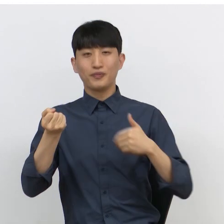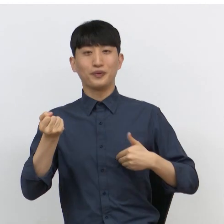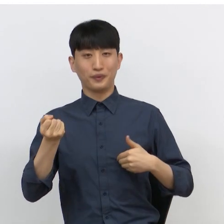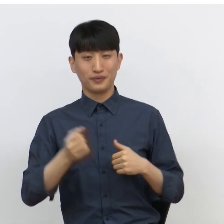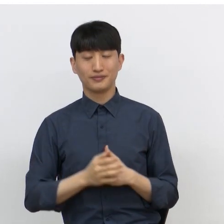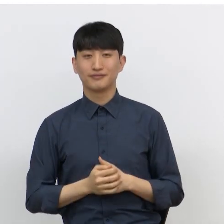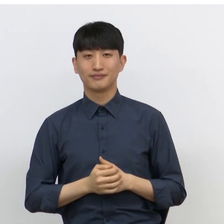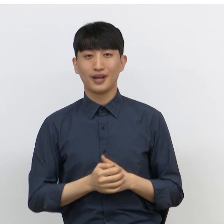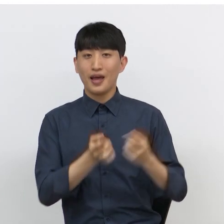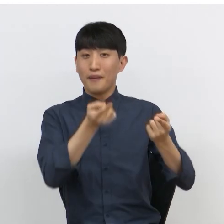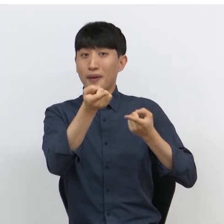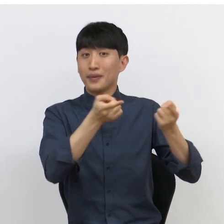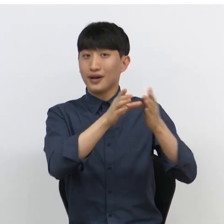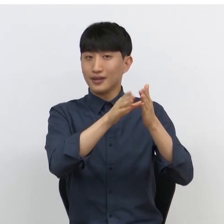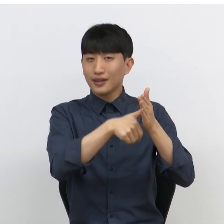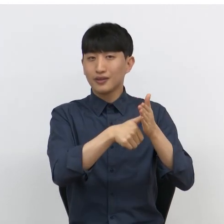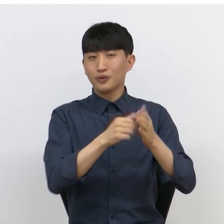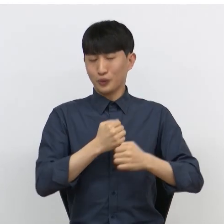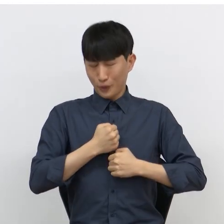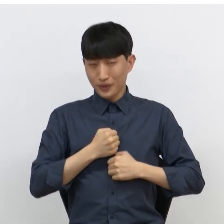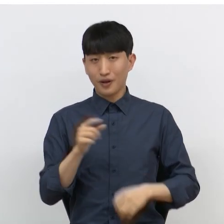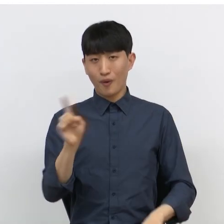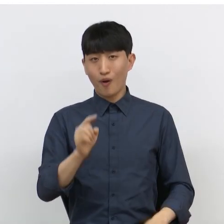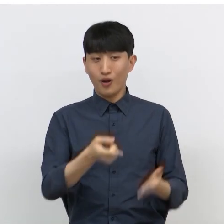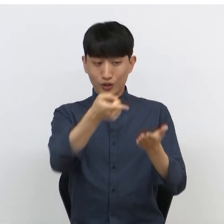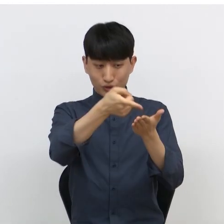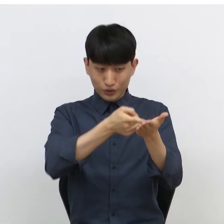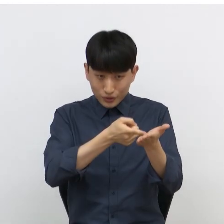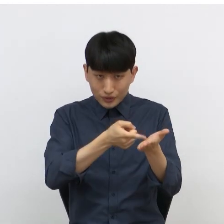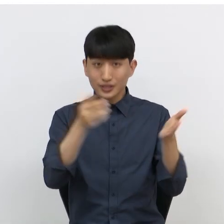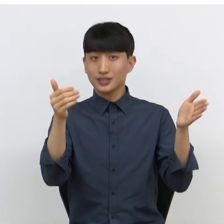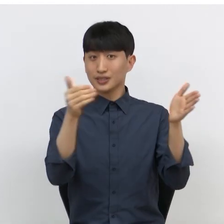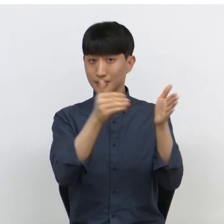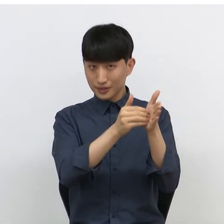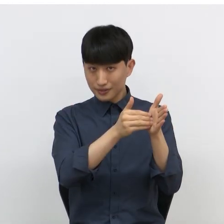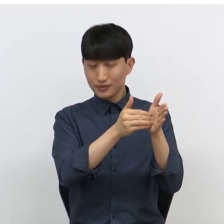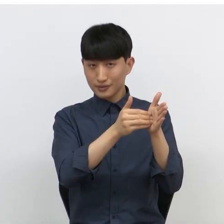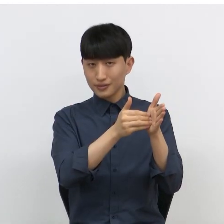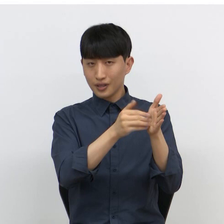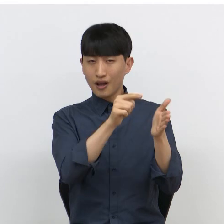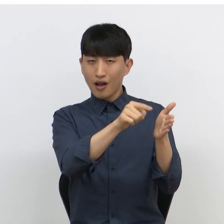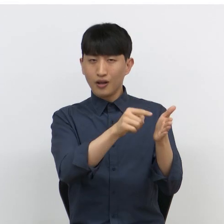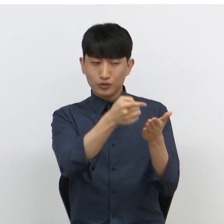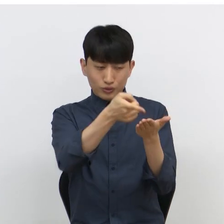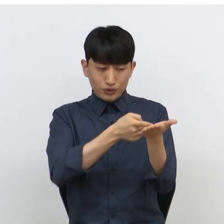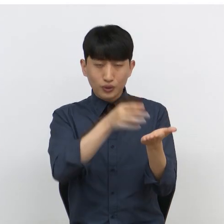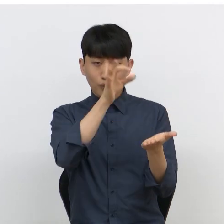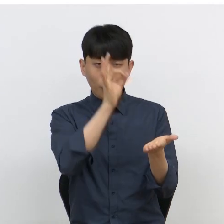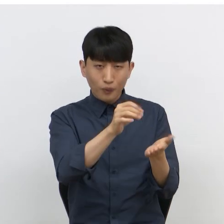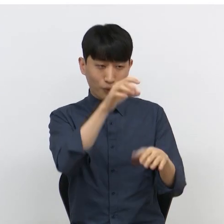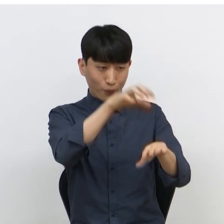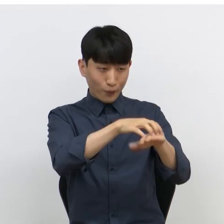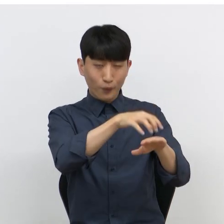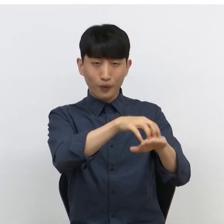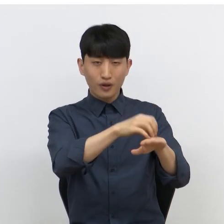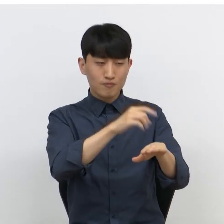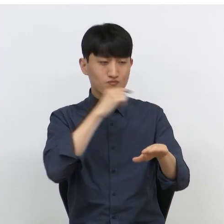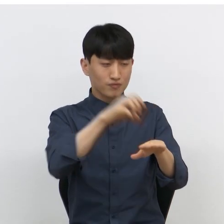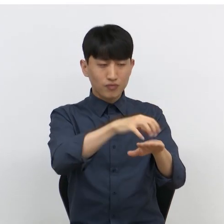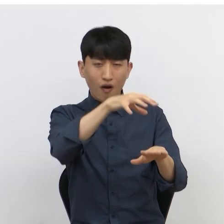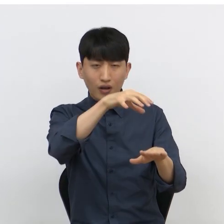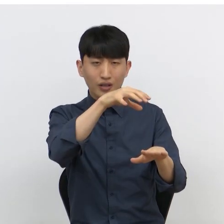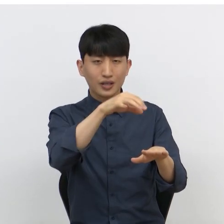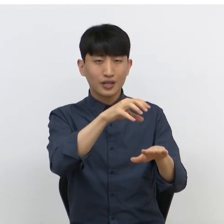그리고 이제 매핑할 때 이제 우리가 고려를 해야 되는 것은, 수술을 했으니까 수술 부위에 염증이 있는지 이걸 확인을 해야 되고, 자석이